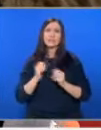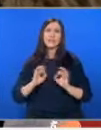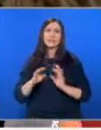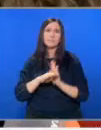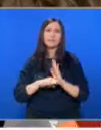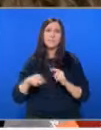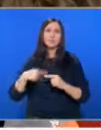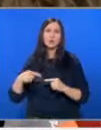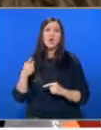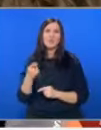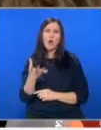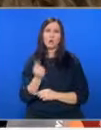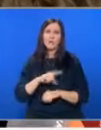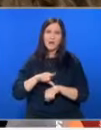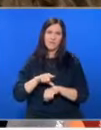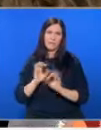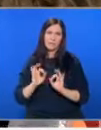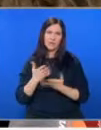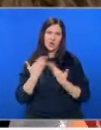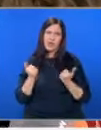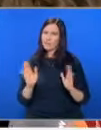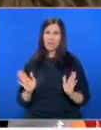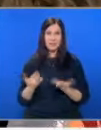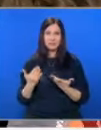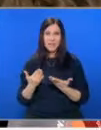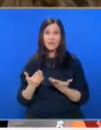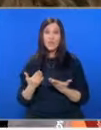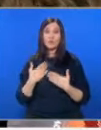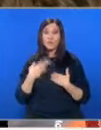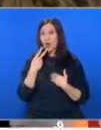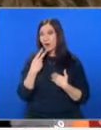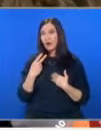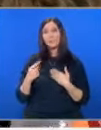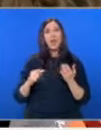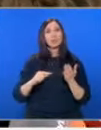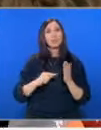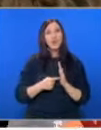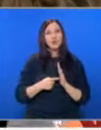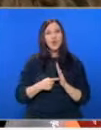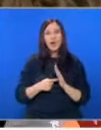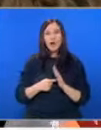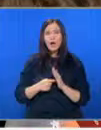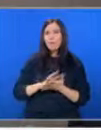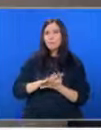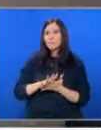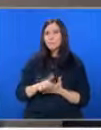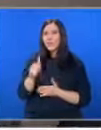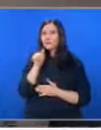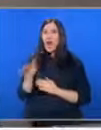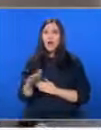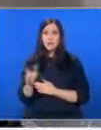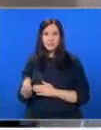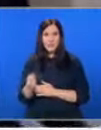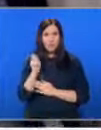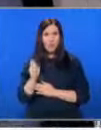процедура, а това отнема време. Така че няма да стане от наша гледна точка в мътна вода риба да се лови. ДПС